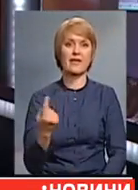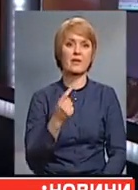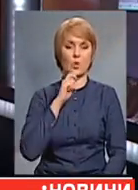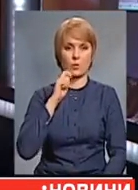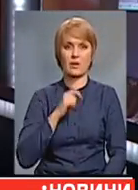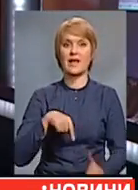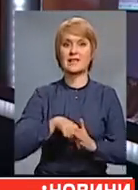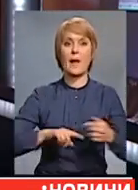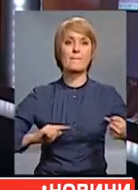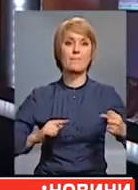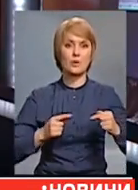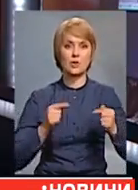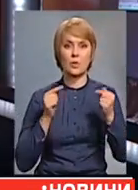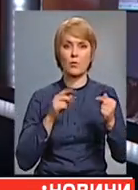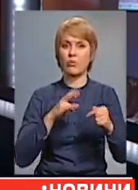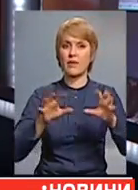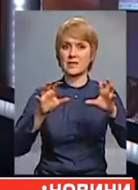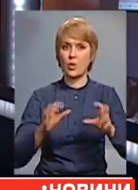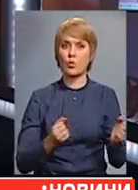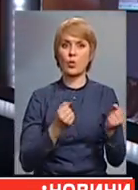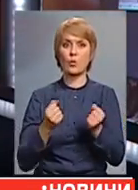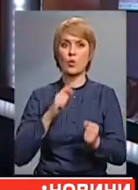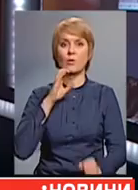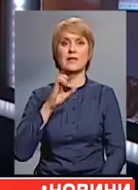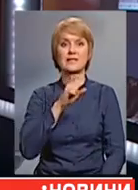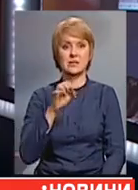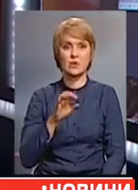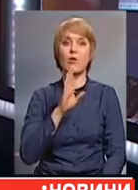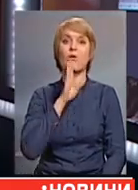На знак протесту проти незаконного утримання в російському СІЗО, нагадаю, українка голодує.